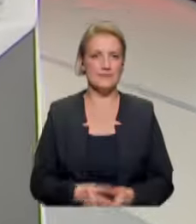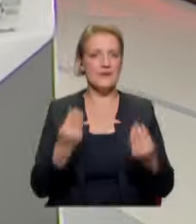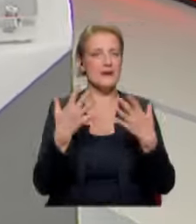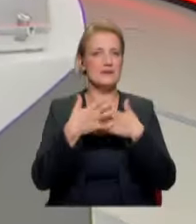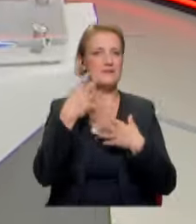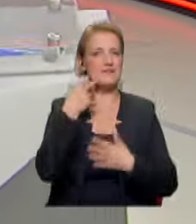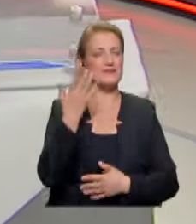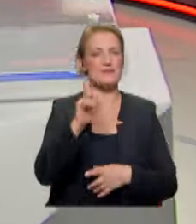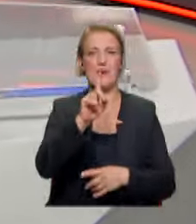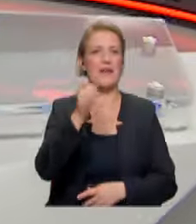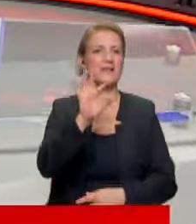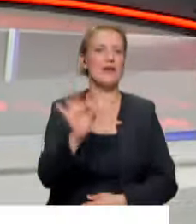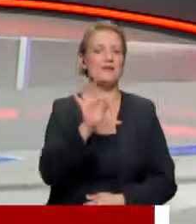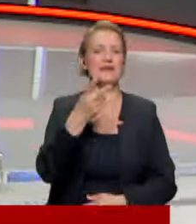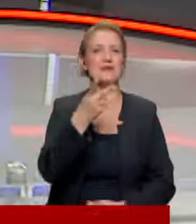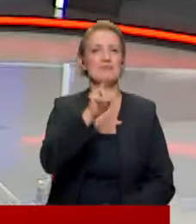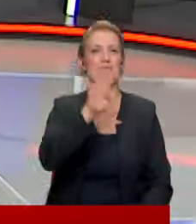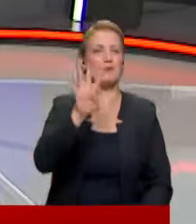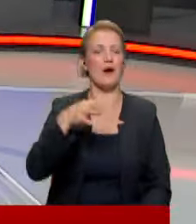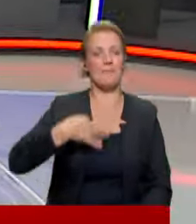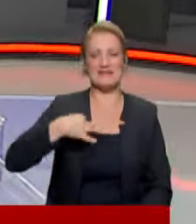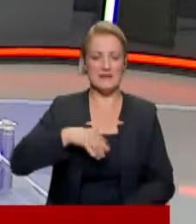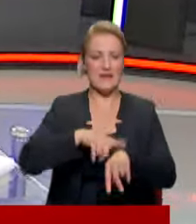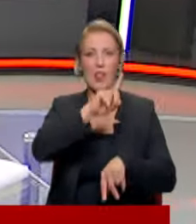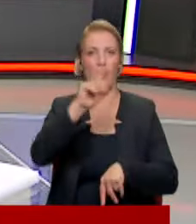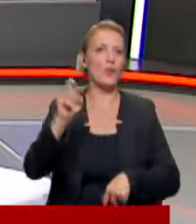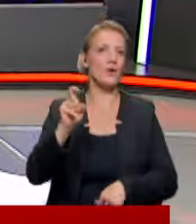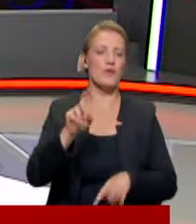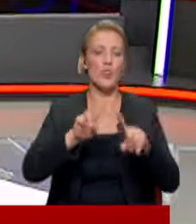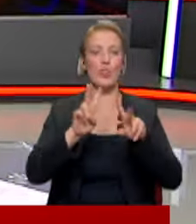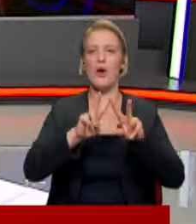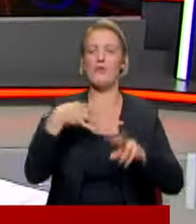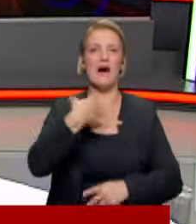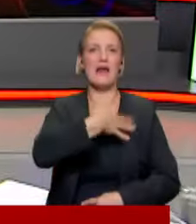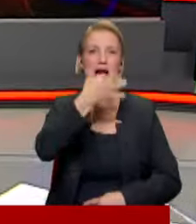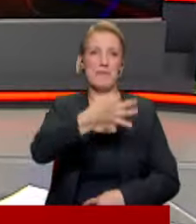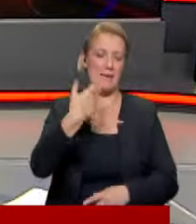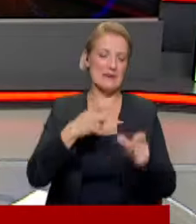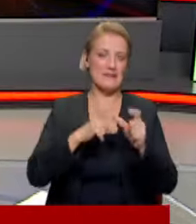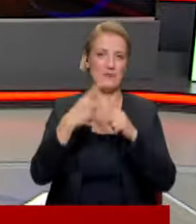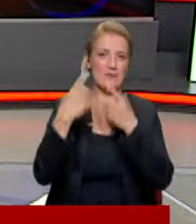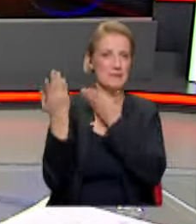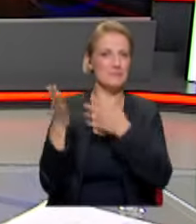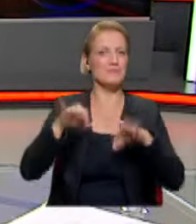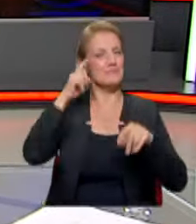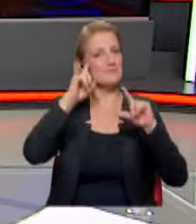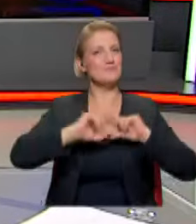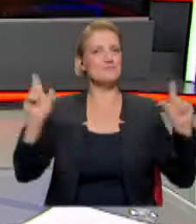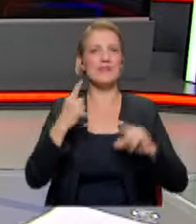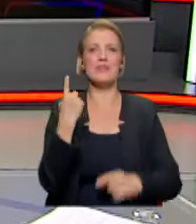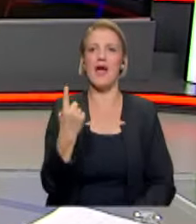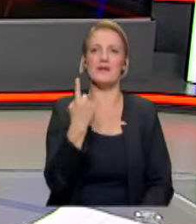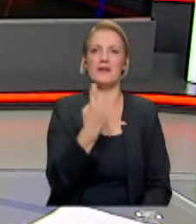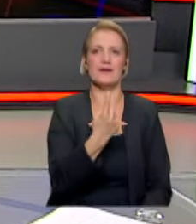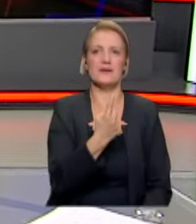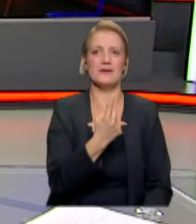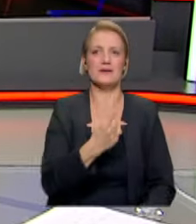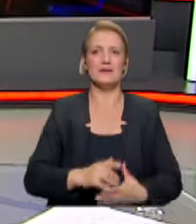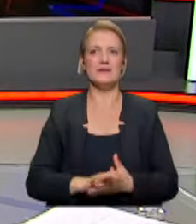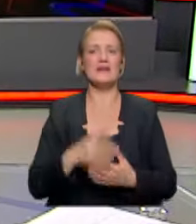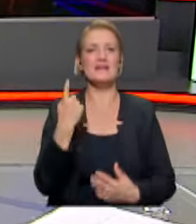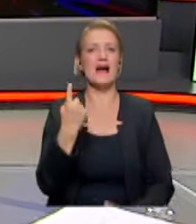İyi akşamlar efendim 16 Eylül 2024 pazartesi saat 19 navana haberdesin Ben Selçuk Tepeli bugünkü etiketimiz tane tane